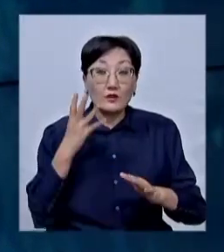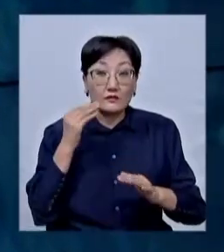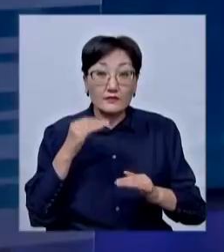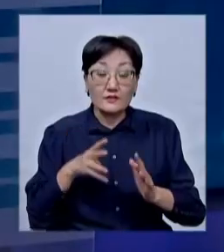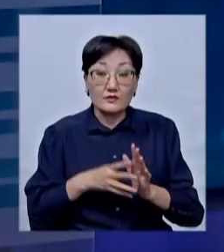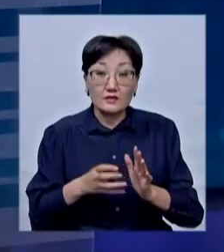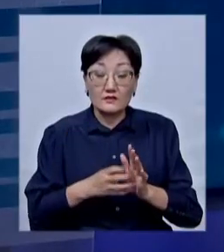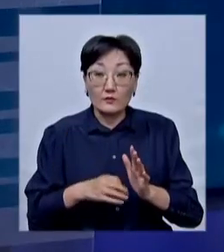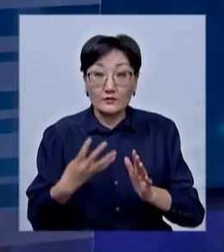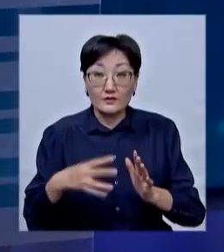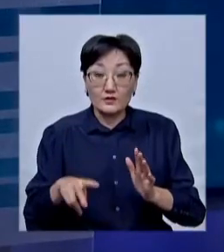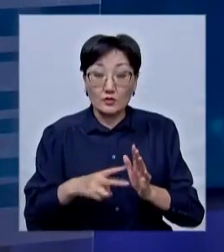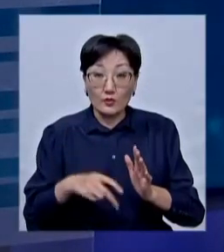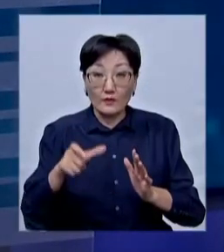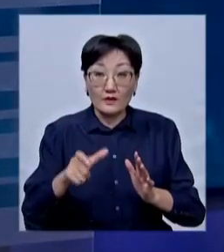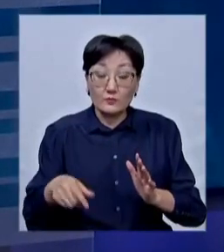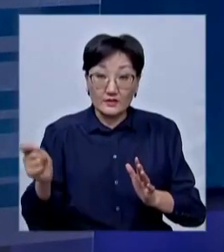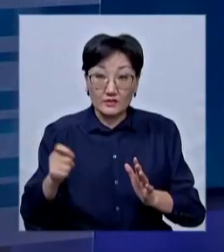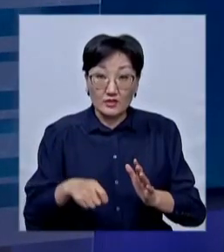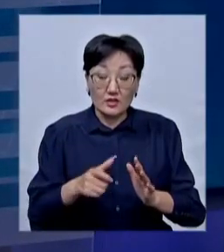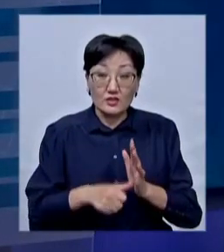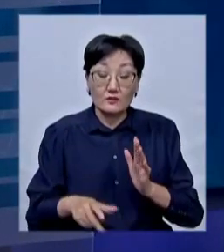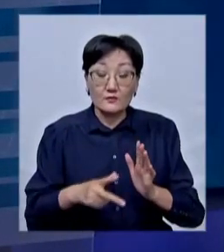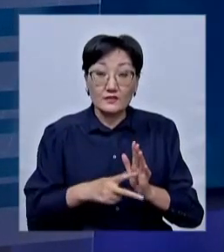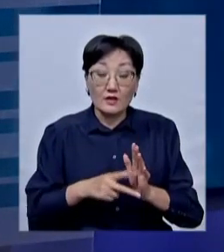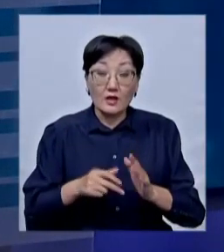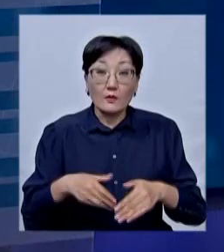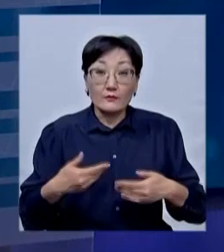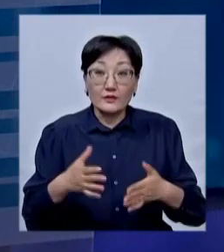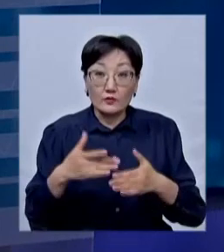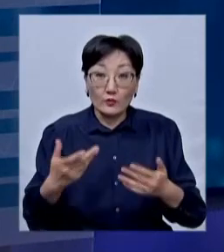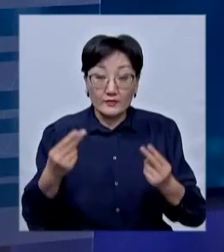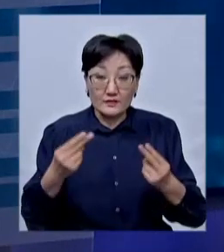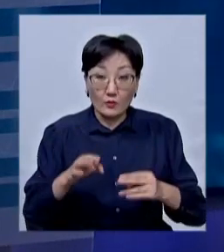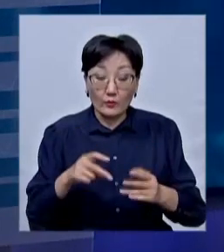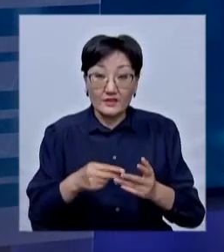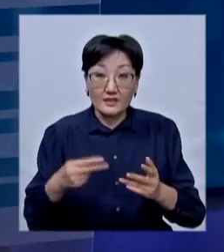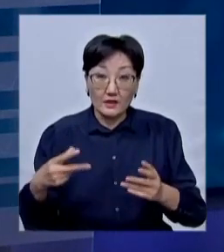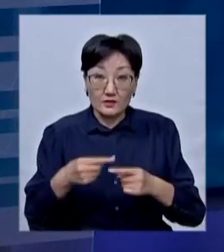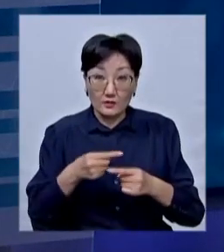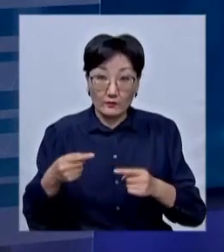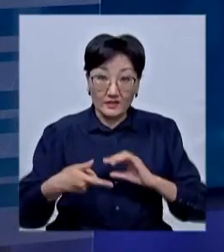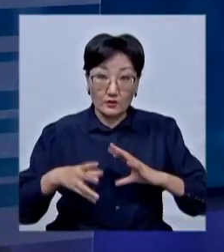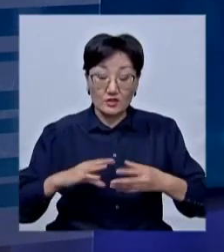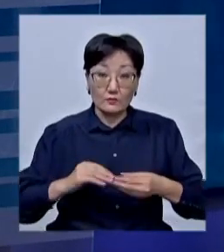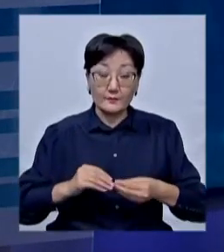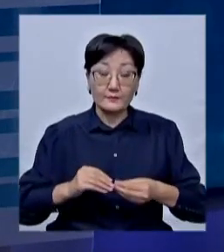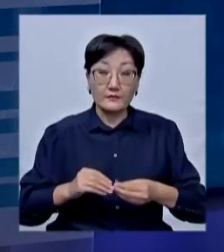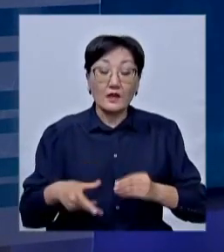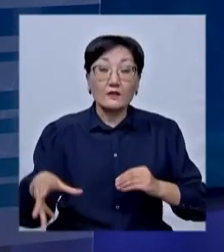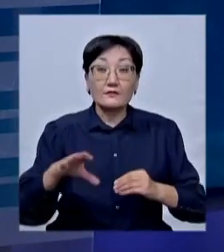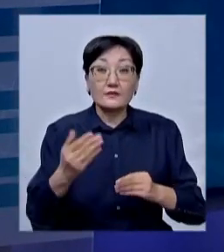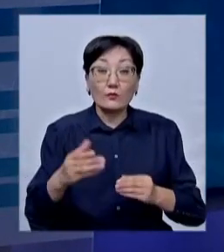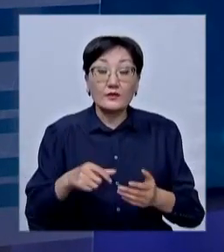из 947 прилетевших 68 не предоставили справок об отрицательном ПЦР-тестировании. Все